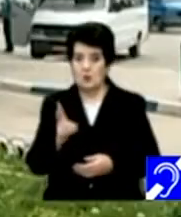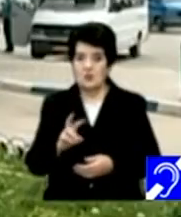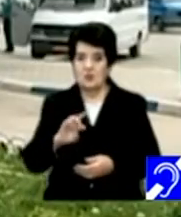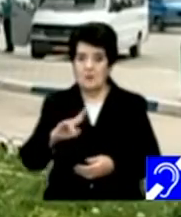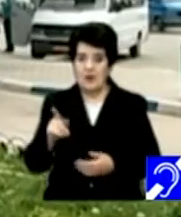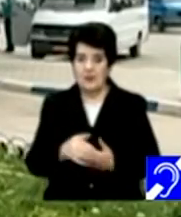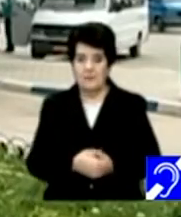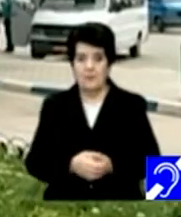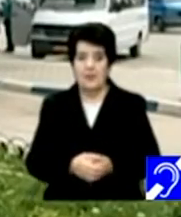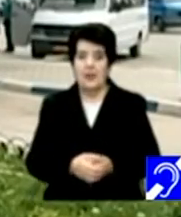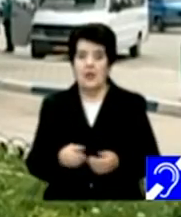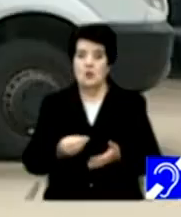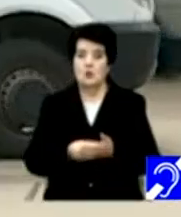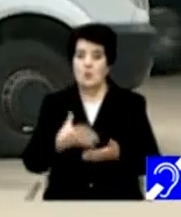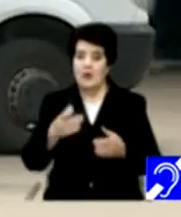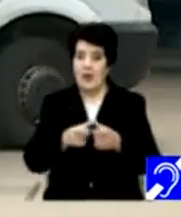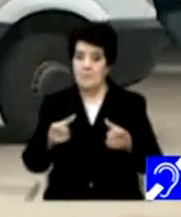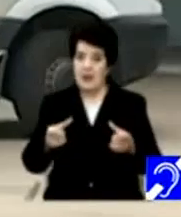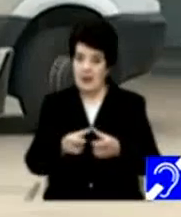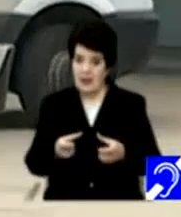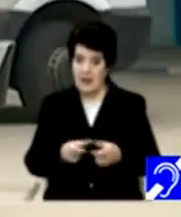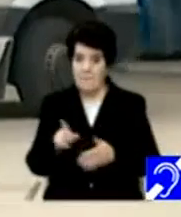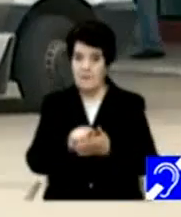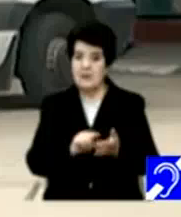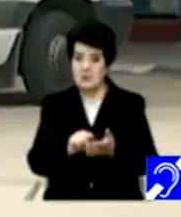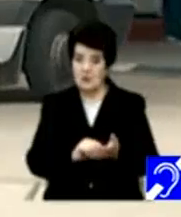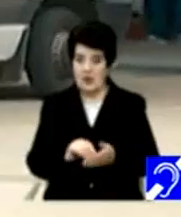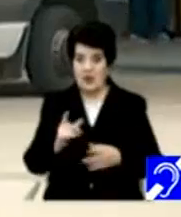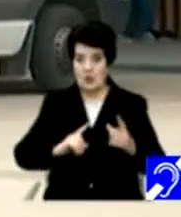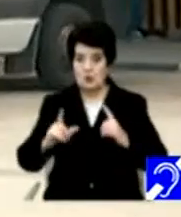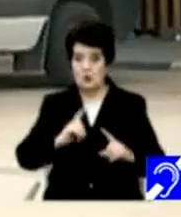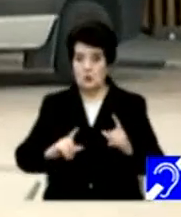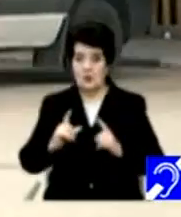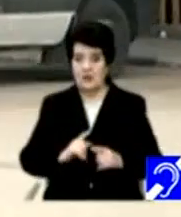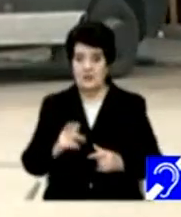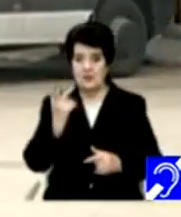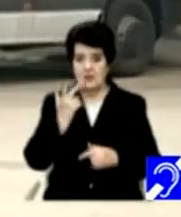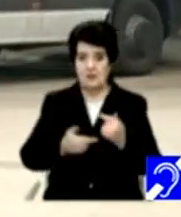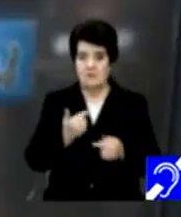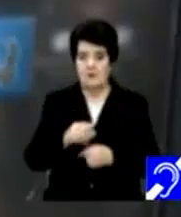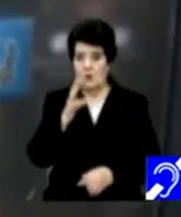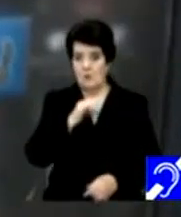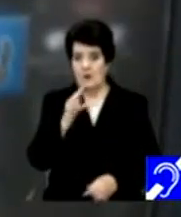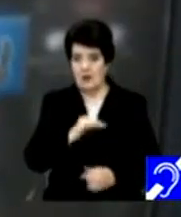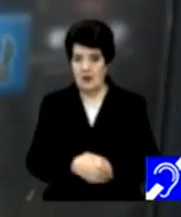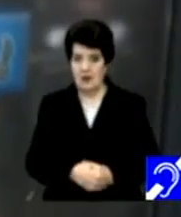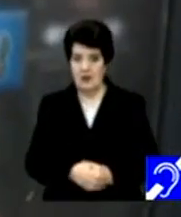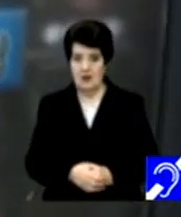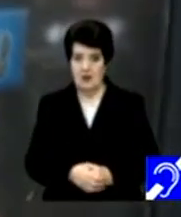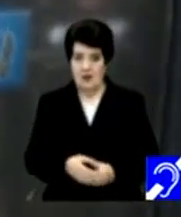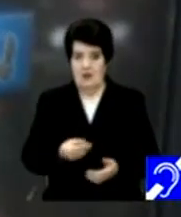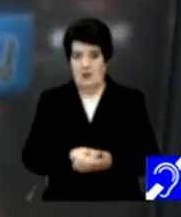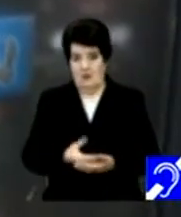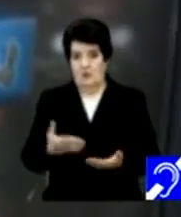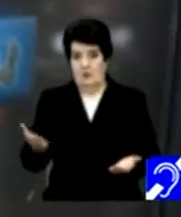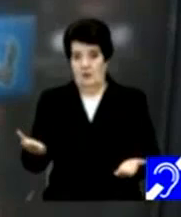bani. Scumpirea biletelor va afecta cel mai mult pensionarii, dar și studenții care circulă mult cu microbuzele. Noi vedeți că suntem cei de